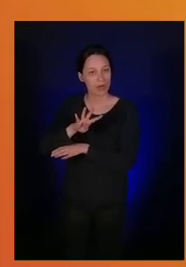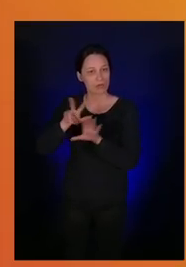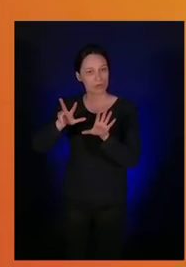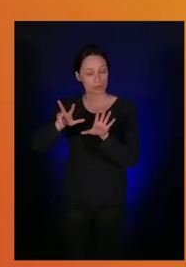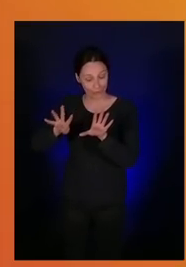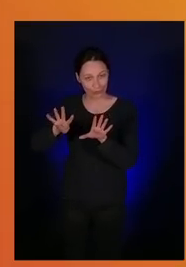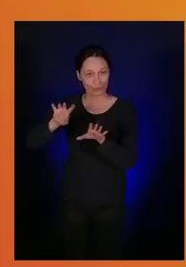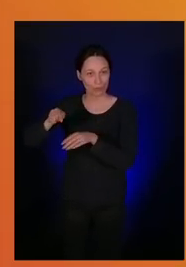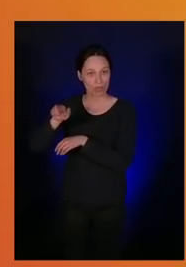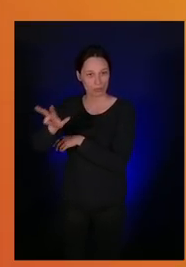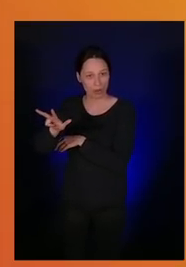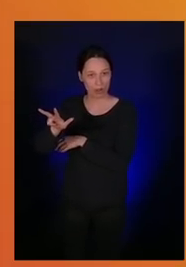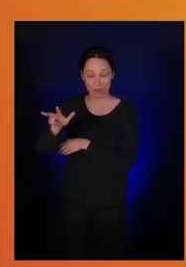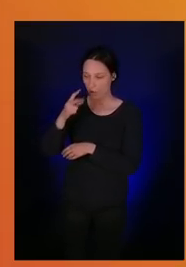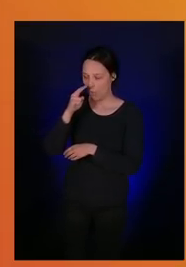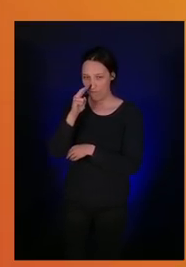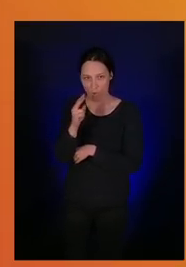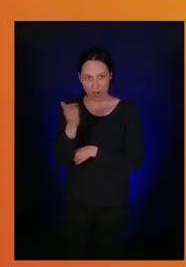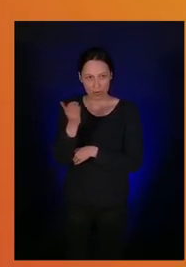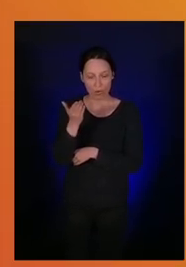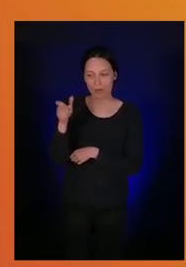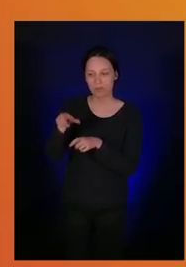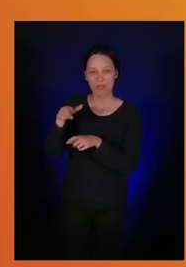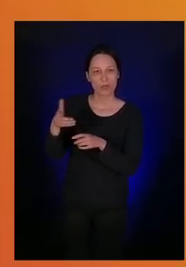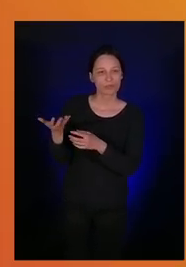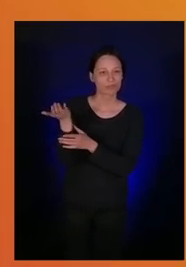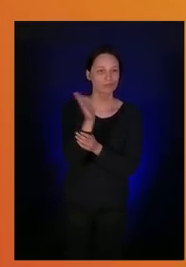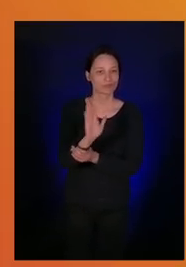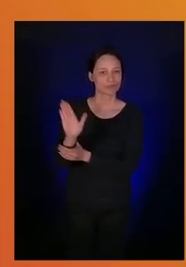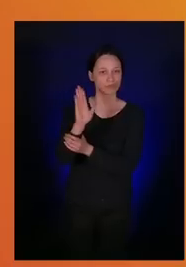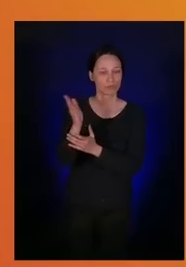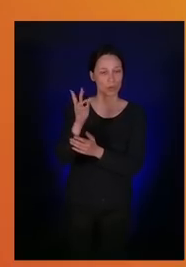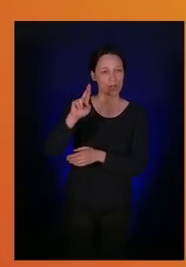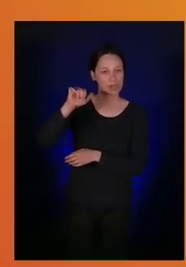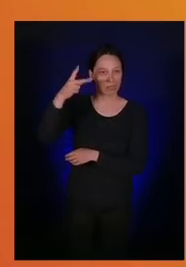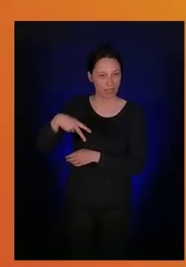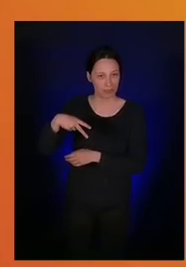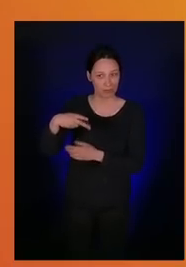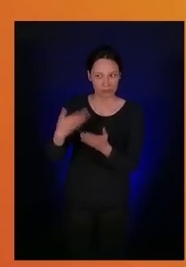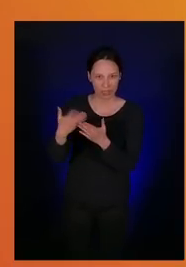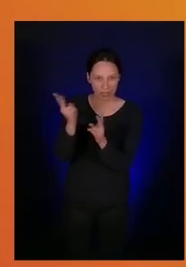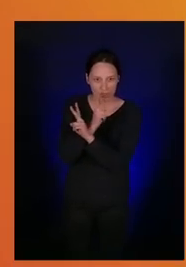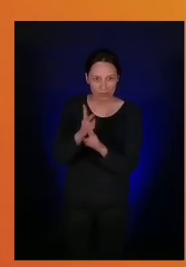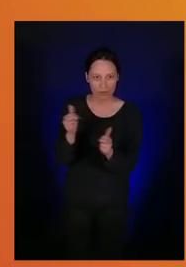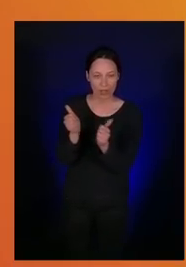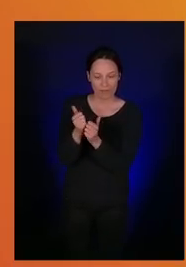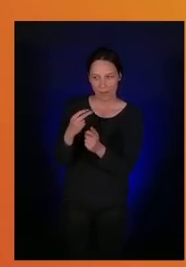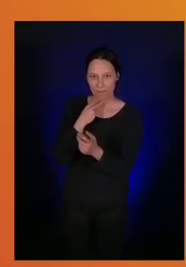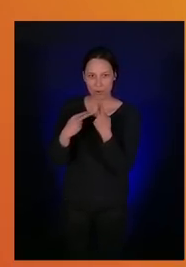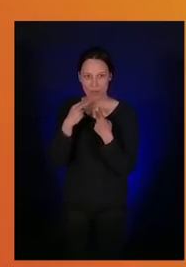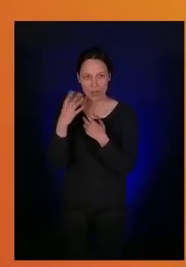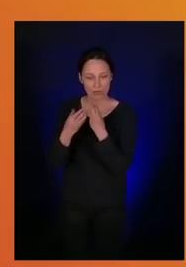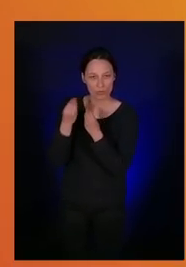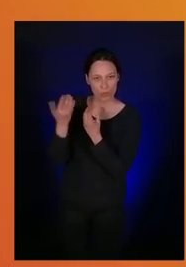de leur chapeau le RIP, qui est à l'opposé de la grève et des blocages. Sur BFM, j'ai entendu Marie Buisson soutenir le